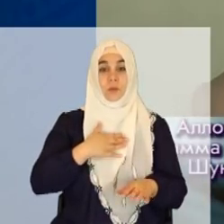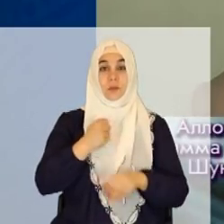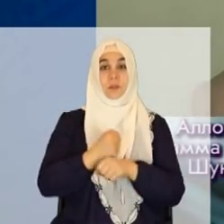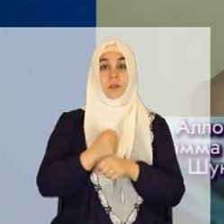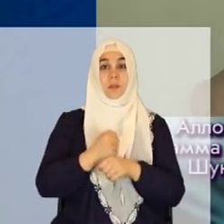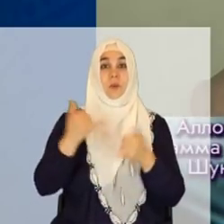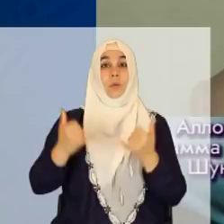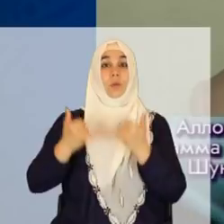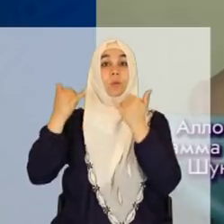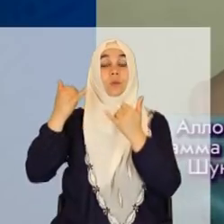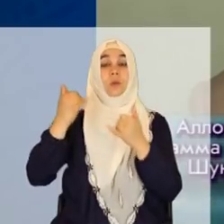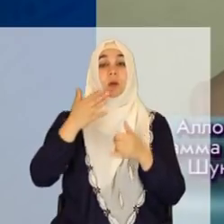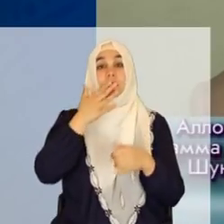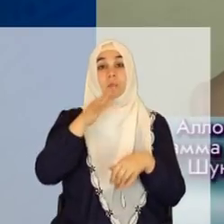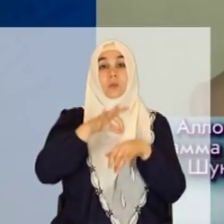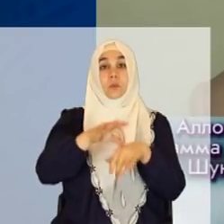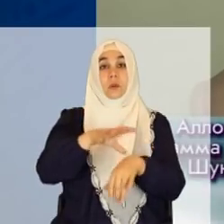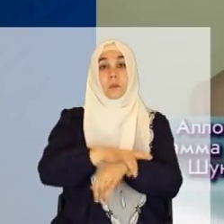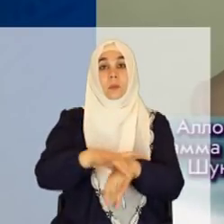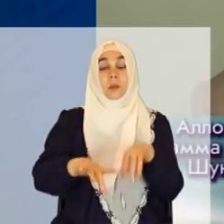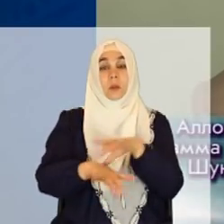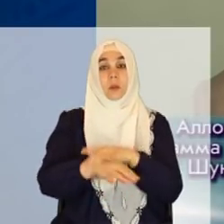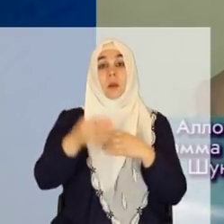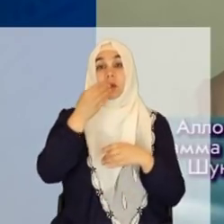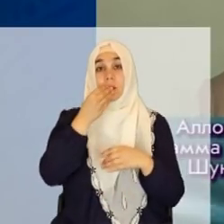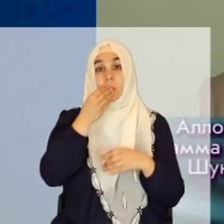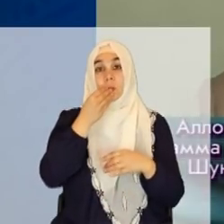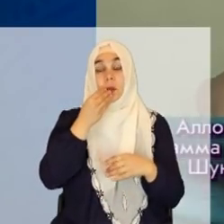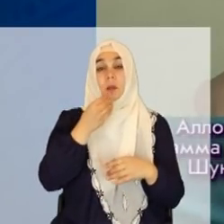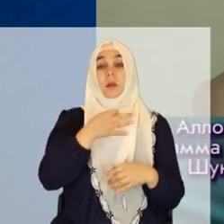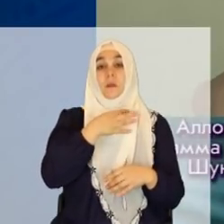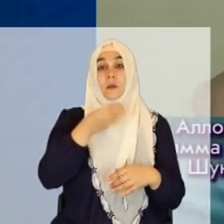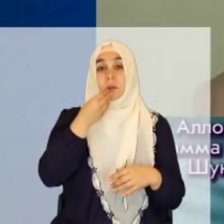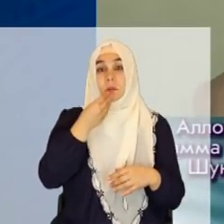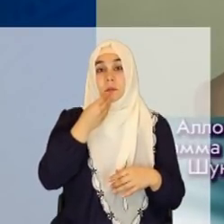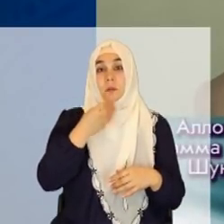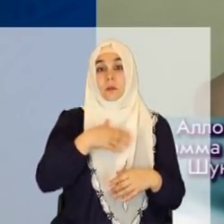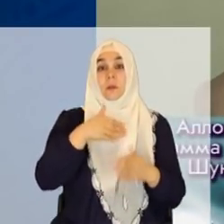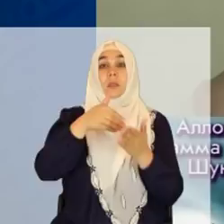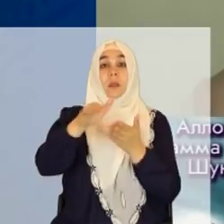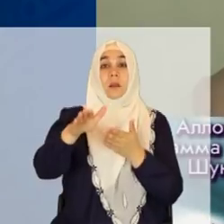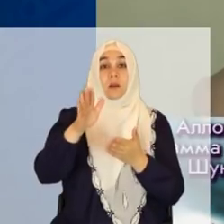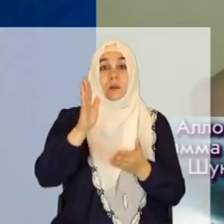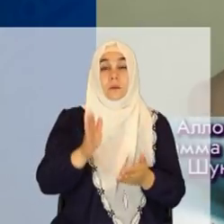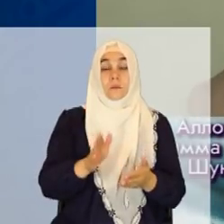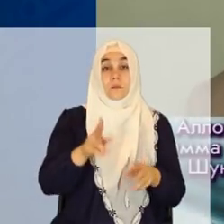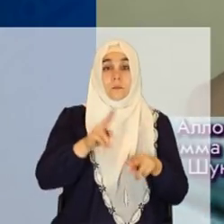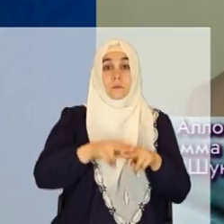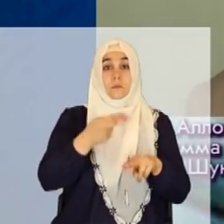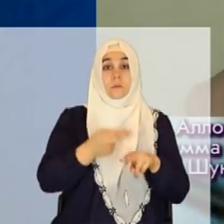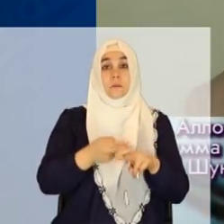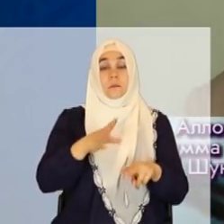taolo. Ana roza tutgan banda taomini, sharobini men uchun tark qiladi. Shuning